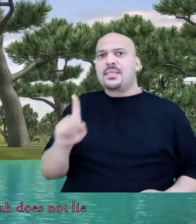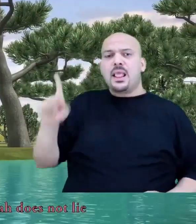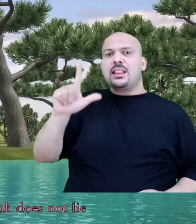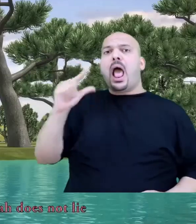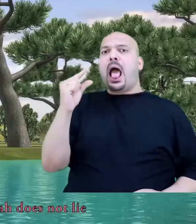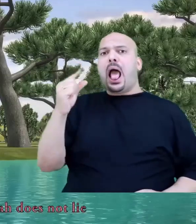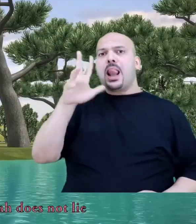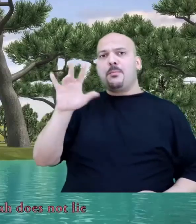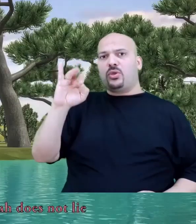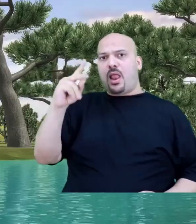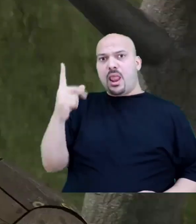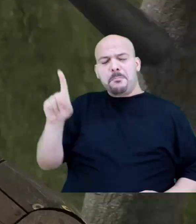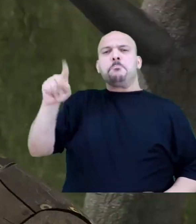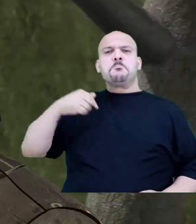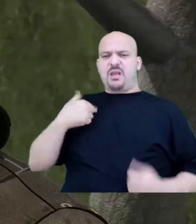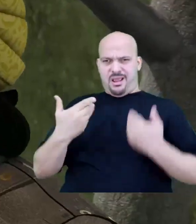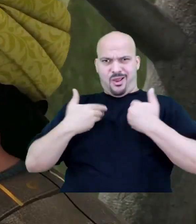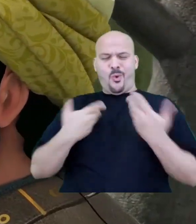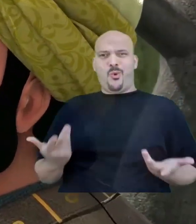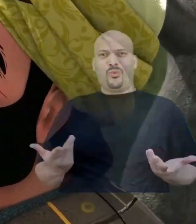عبد المطلب.